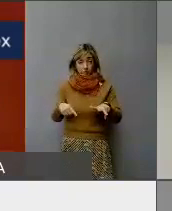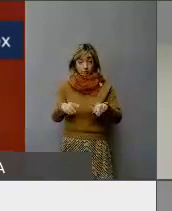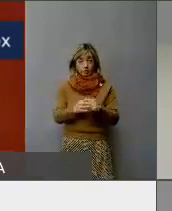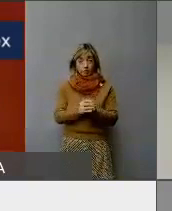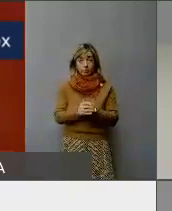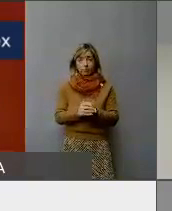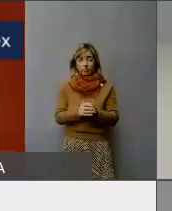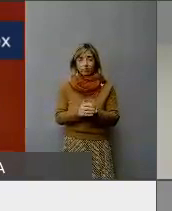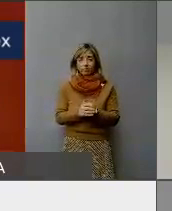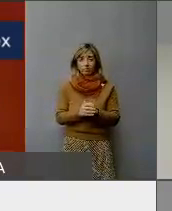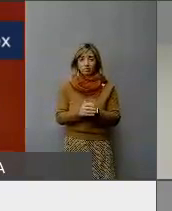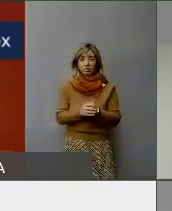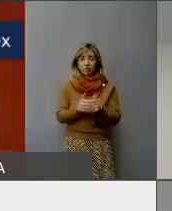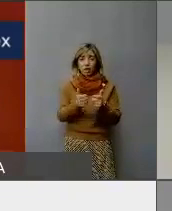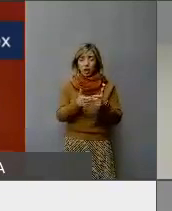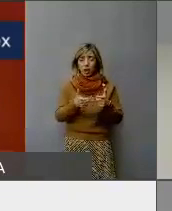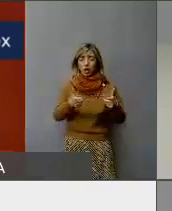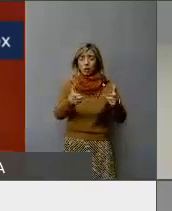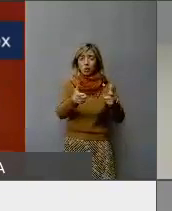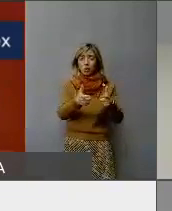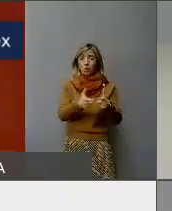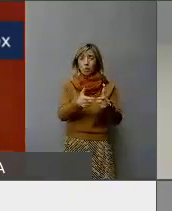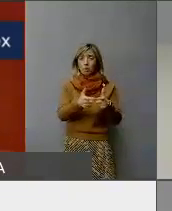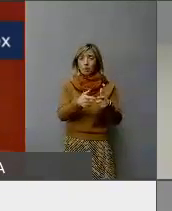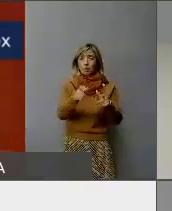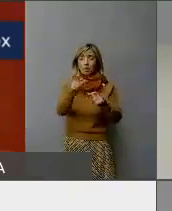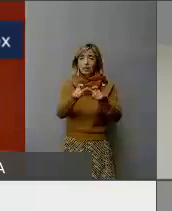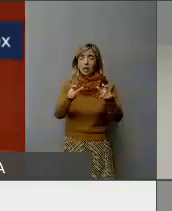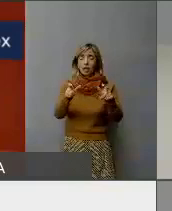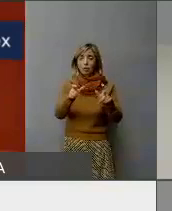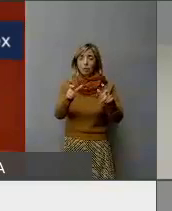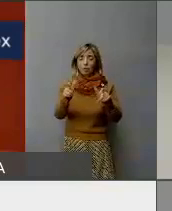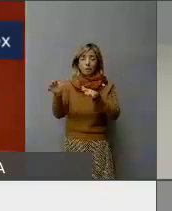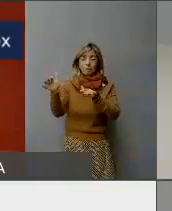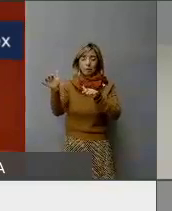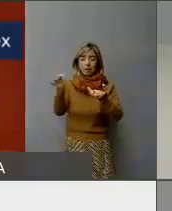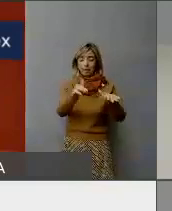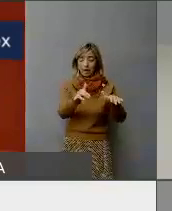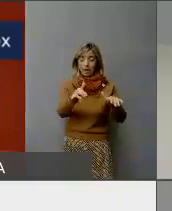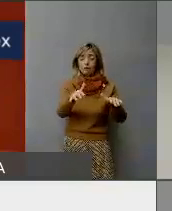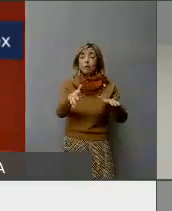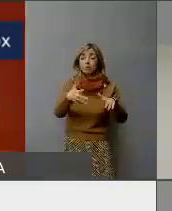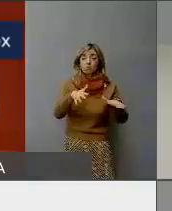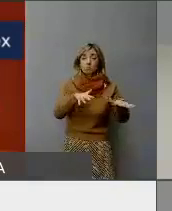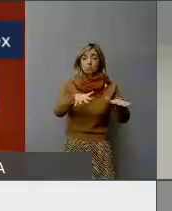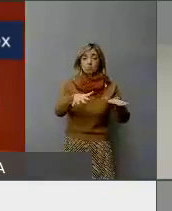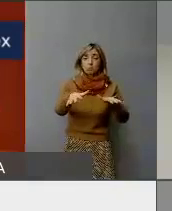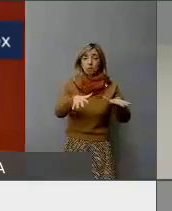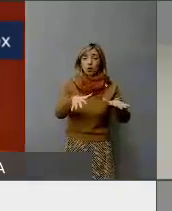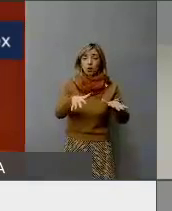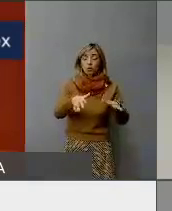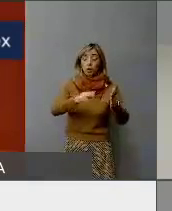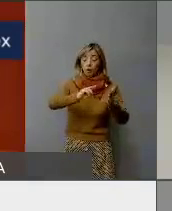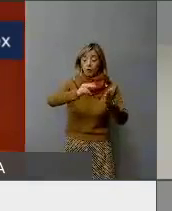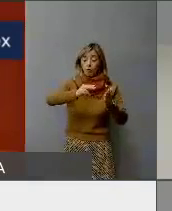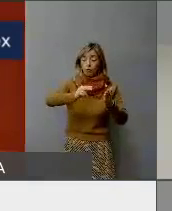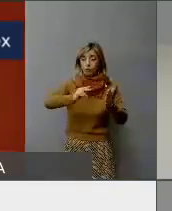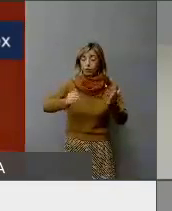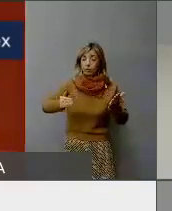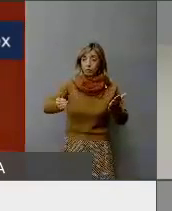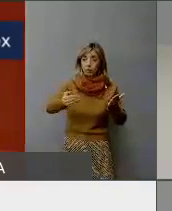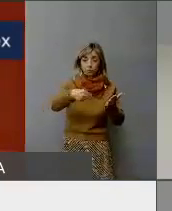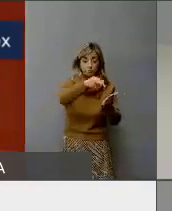il comitato per gli immigrati s'è mosso in contrapposizione a questo ea racconto a oltre diecimila firme comunque sono